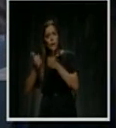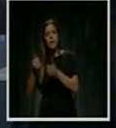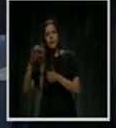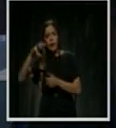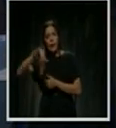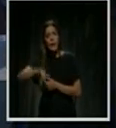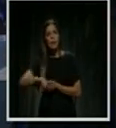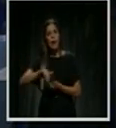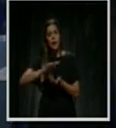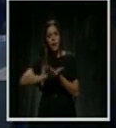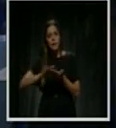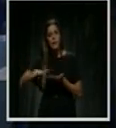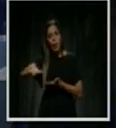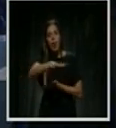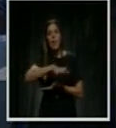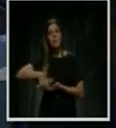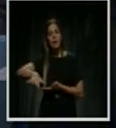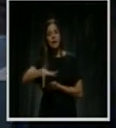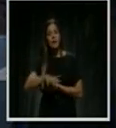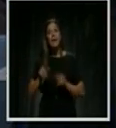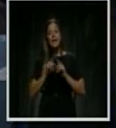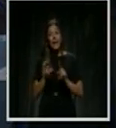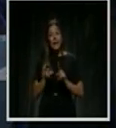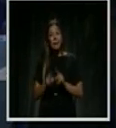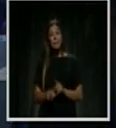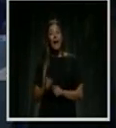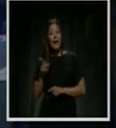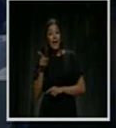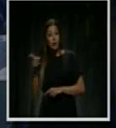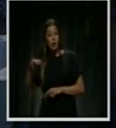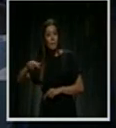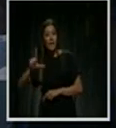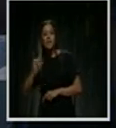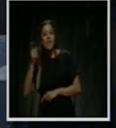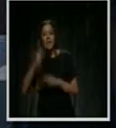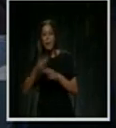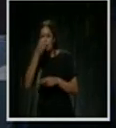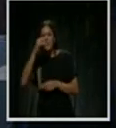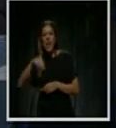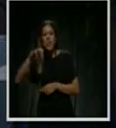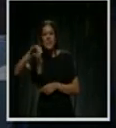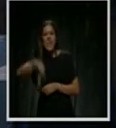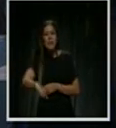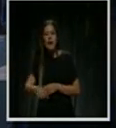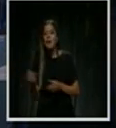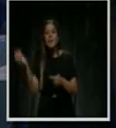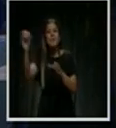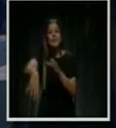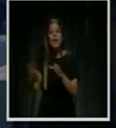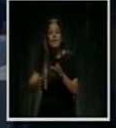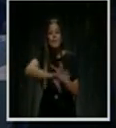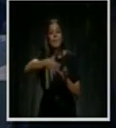twaslux fejn suppost. Però l-fatt li qed tarmu drenaġġ il-baħar ma merejtux għax hija l-verità. U dak id-drenaġġ li qed tarmu